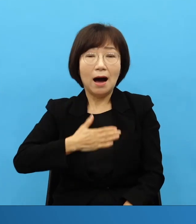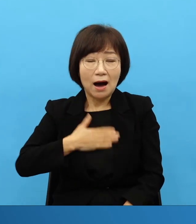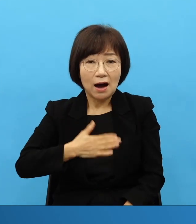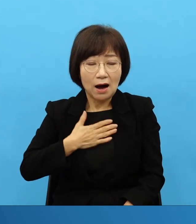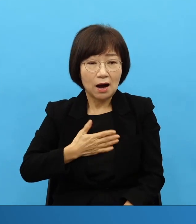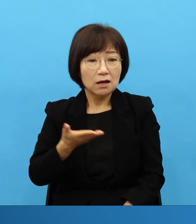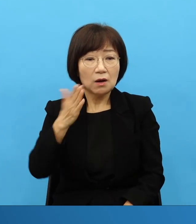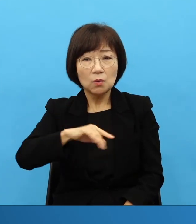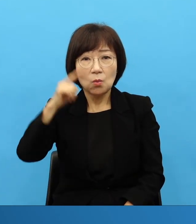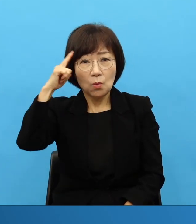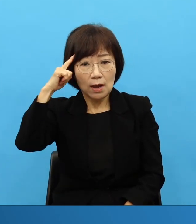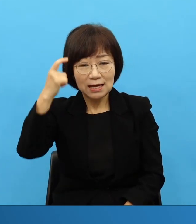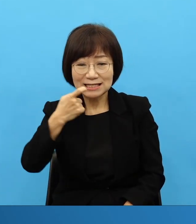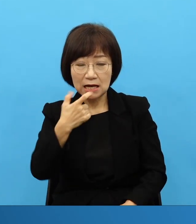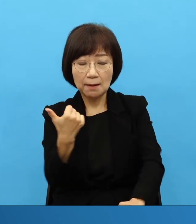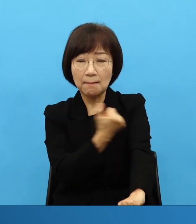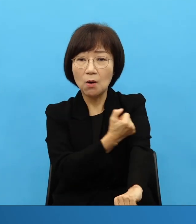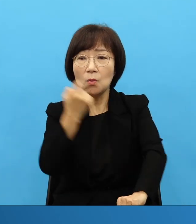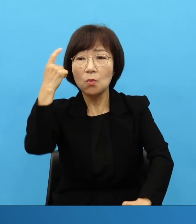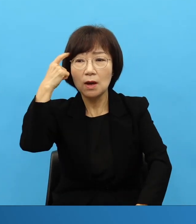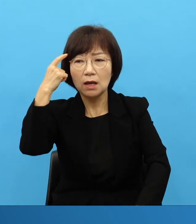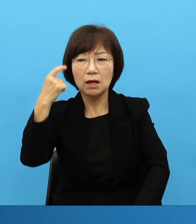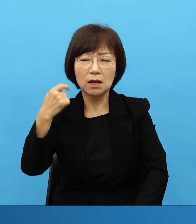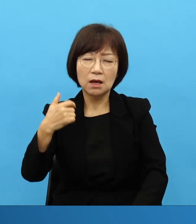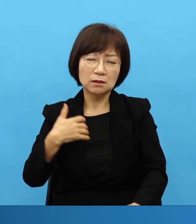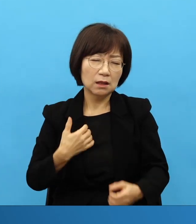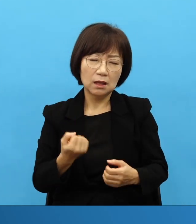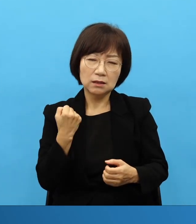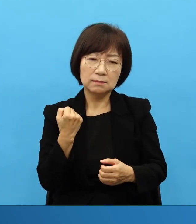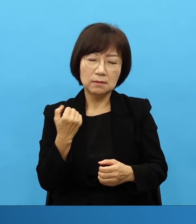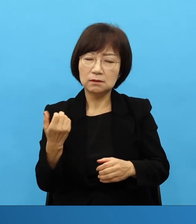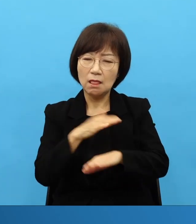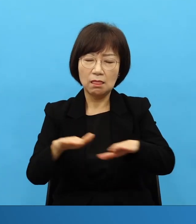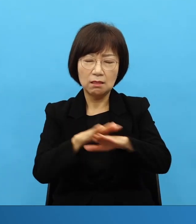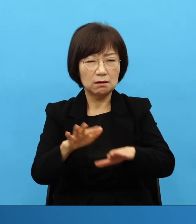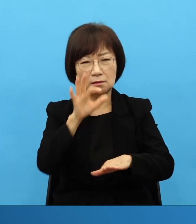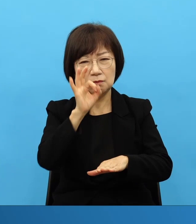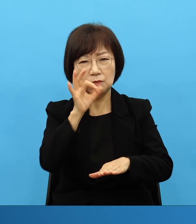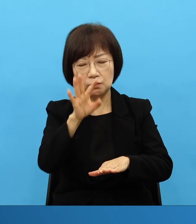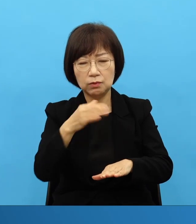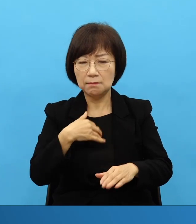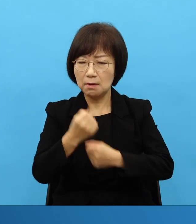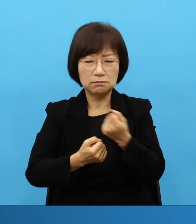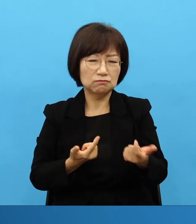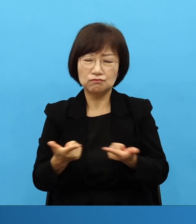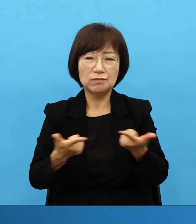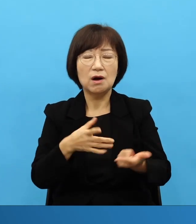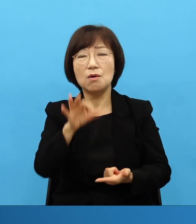they should not do it? They're 이게 not in 우리 their 인간이 right 안 state of 되는 mind. 거예요. And so it won't work for you. 그래서